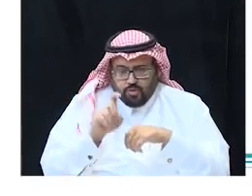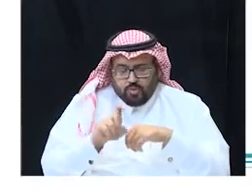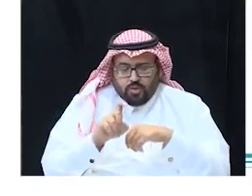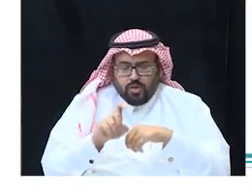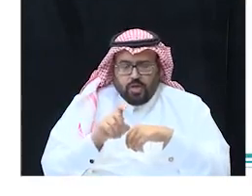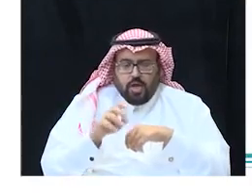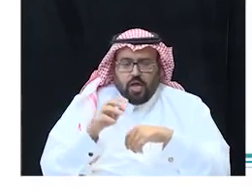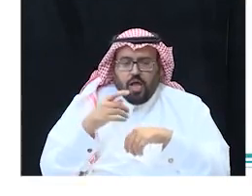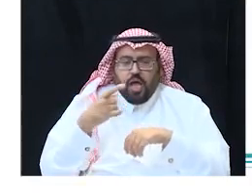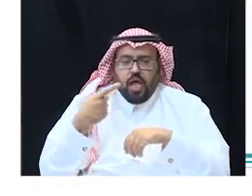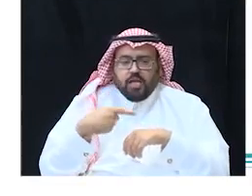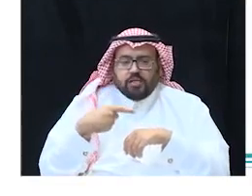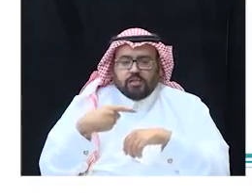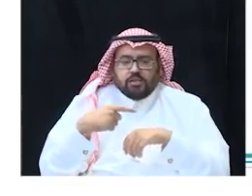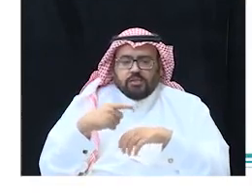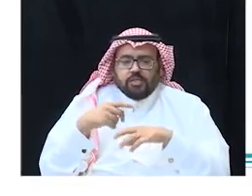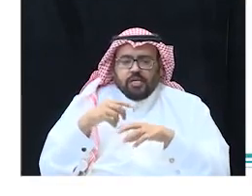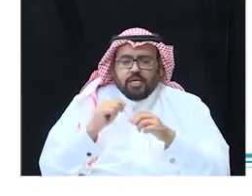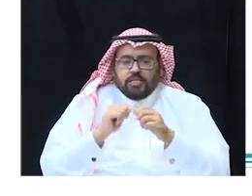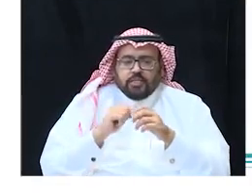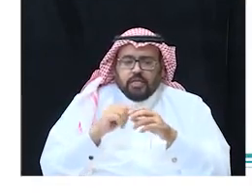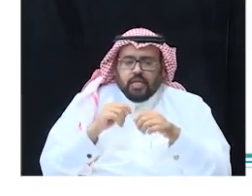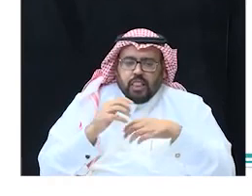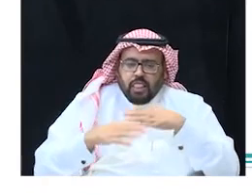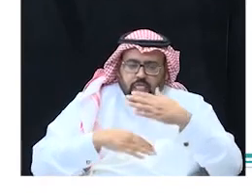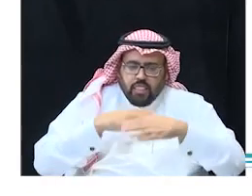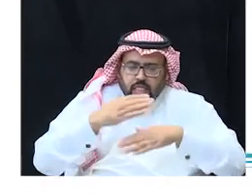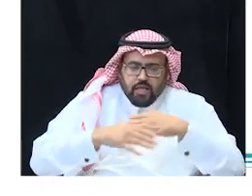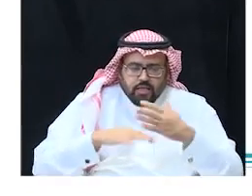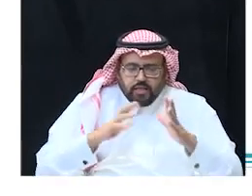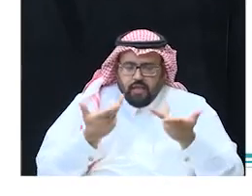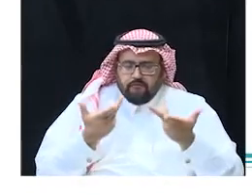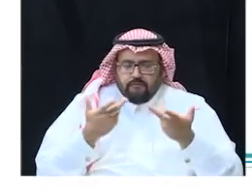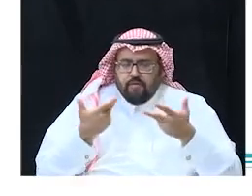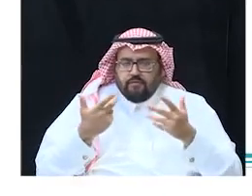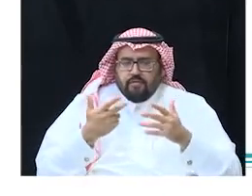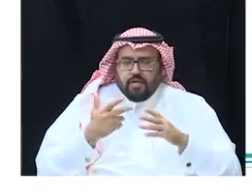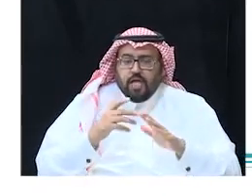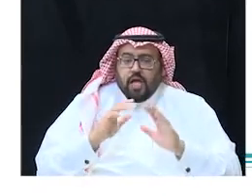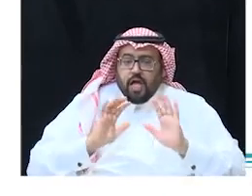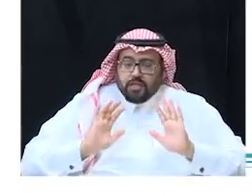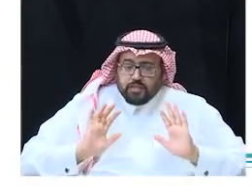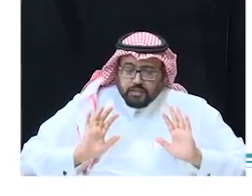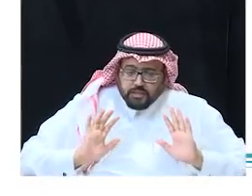السؤال العاشر: كيف تتحرك الأجسام؟